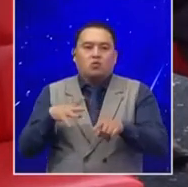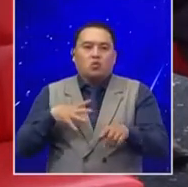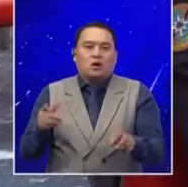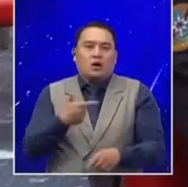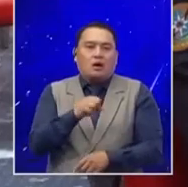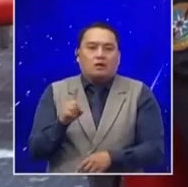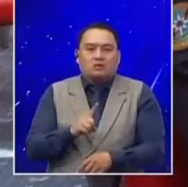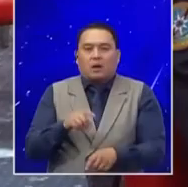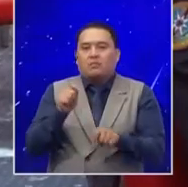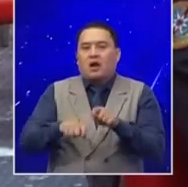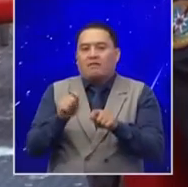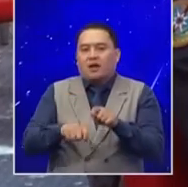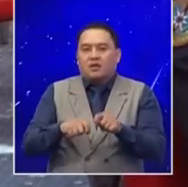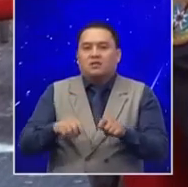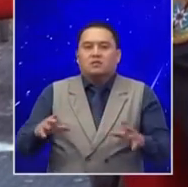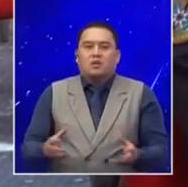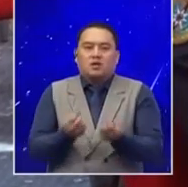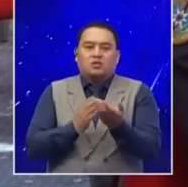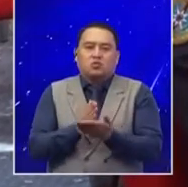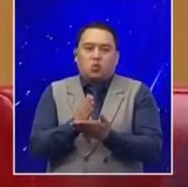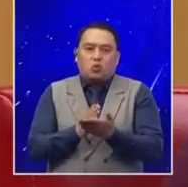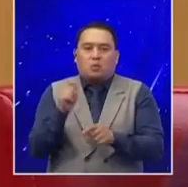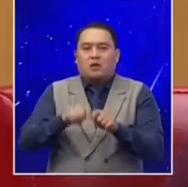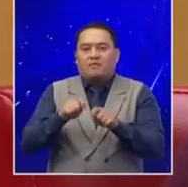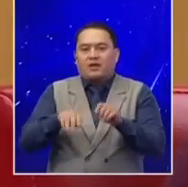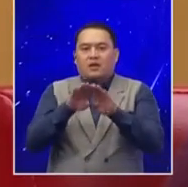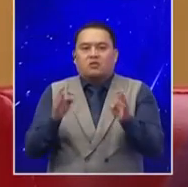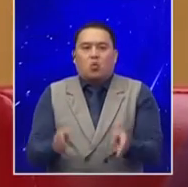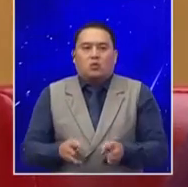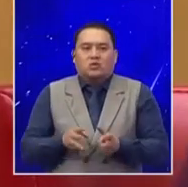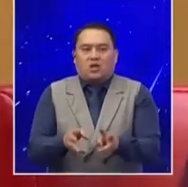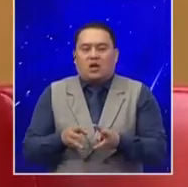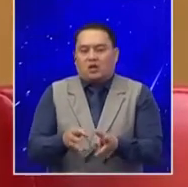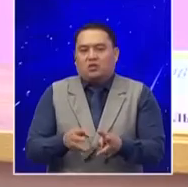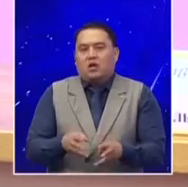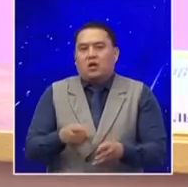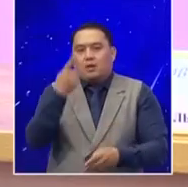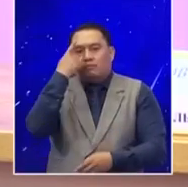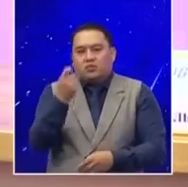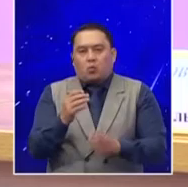угарного газа, проверяется состояние печей. ДЧС Алматинской области еще раз